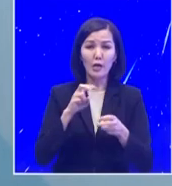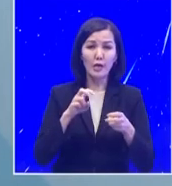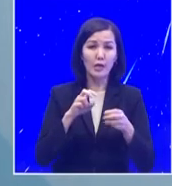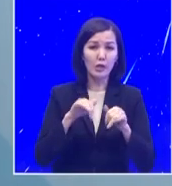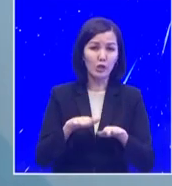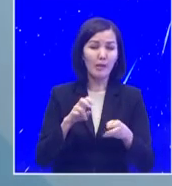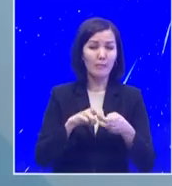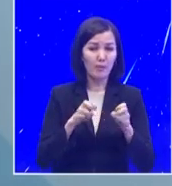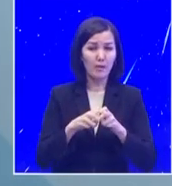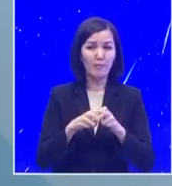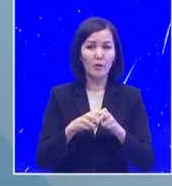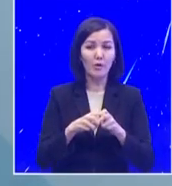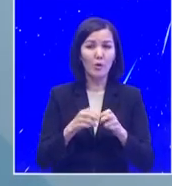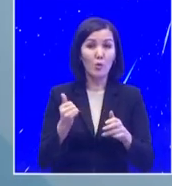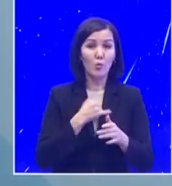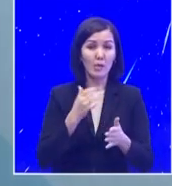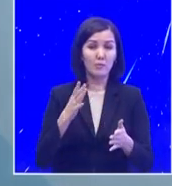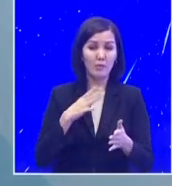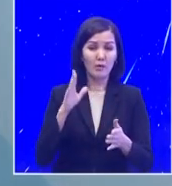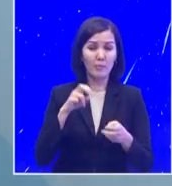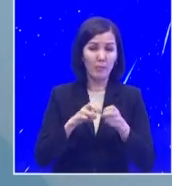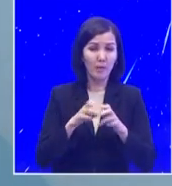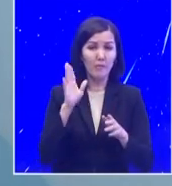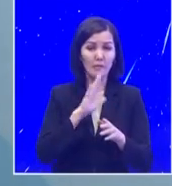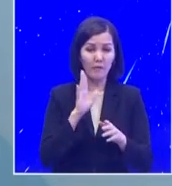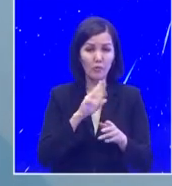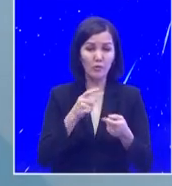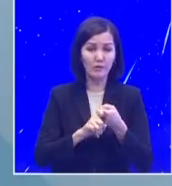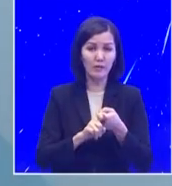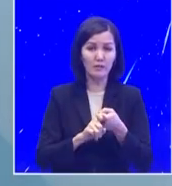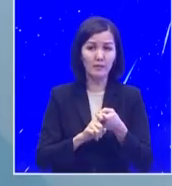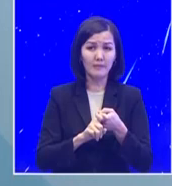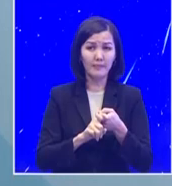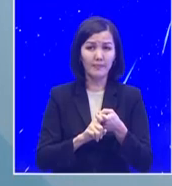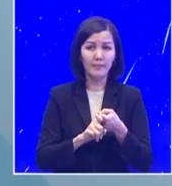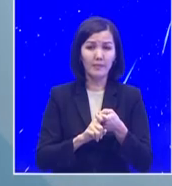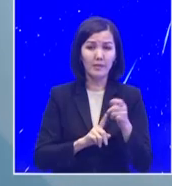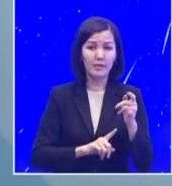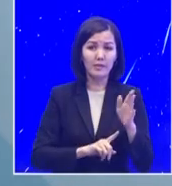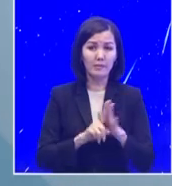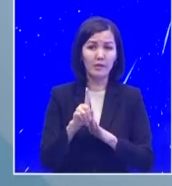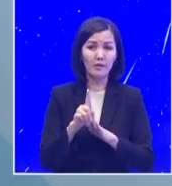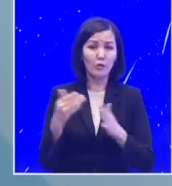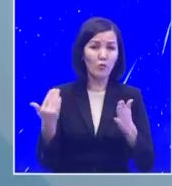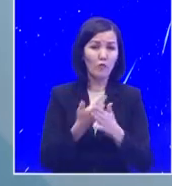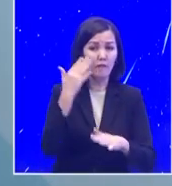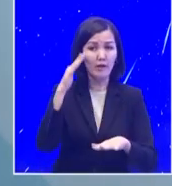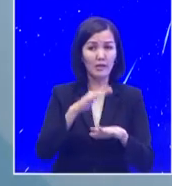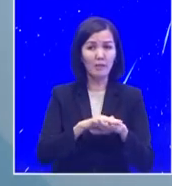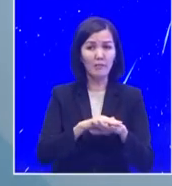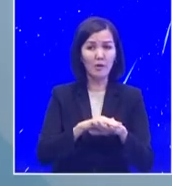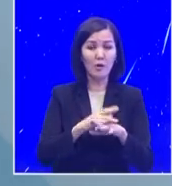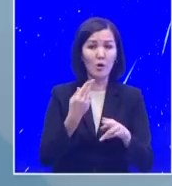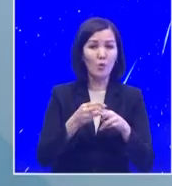У нас проблема была с водой. Вот скажу, с появлением нашего нового акима очень